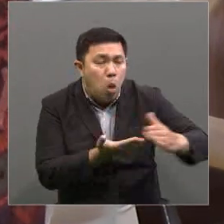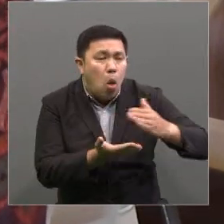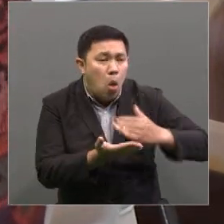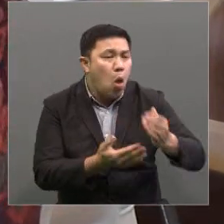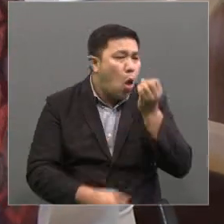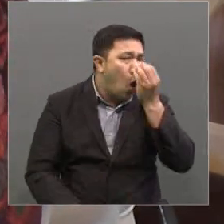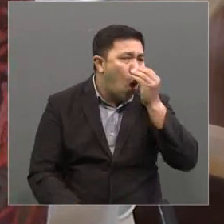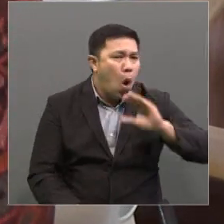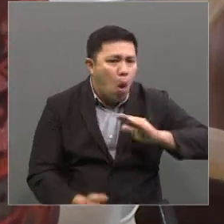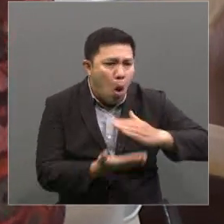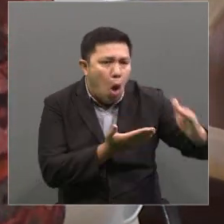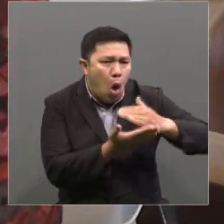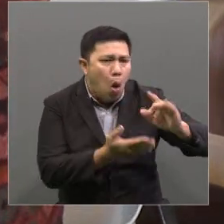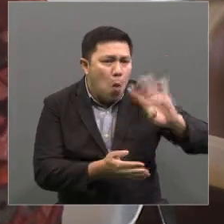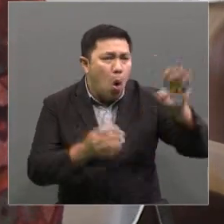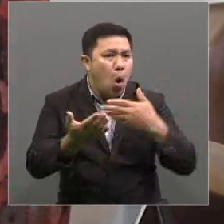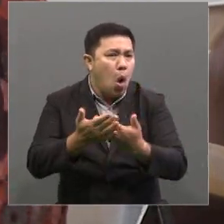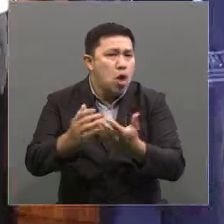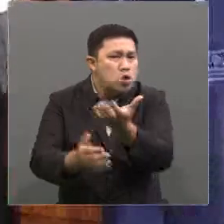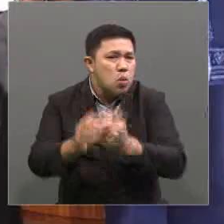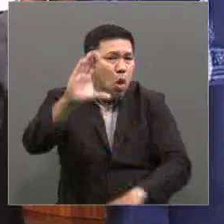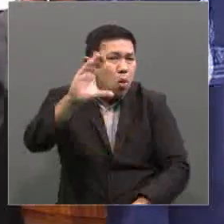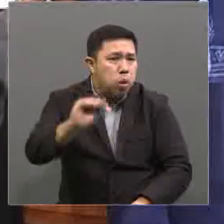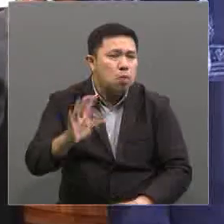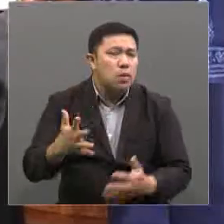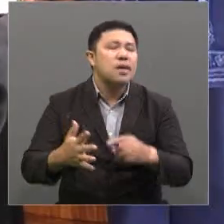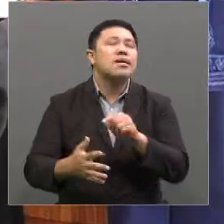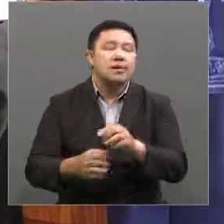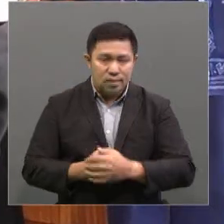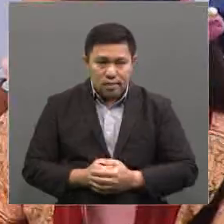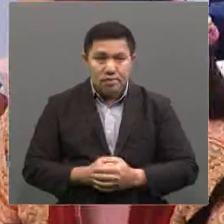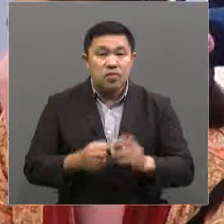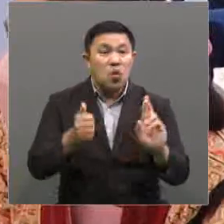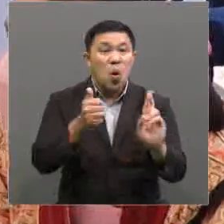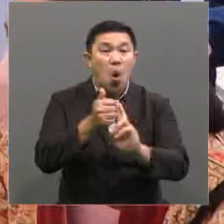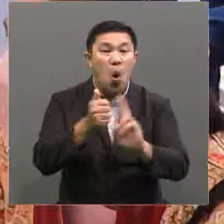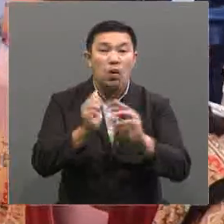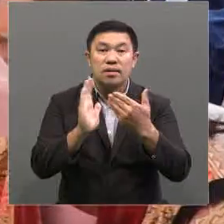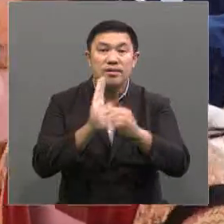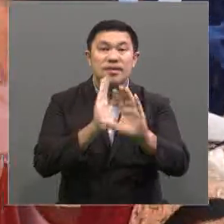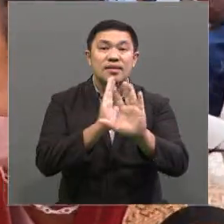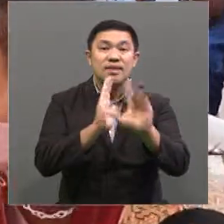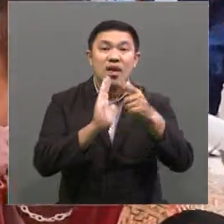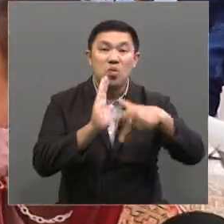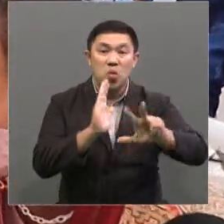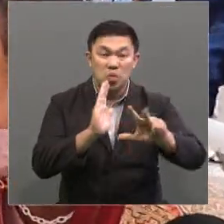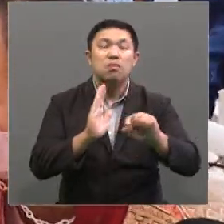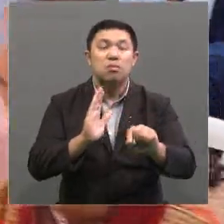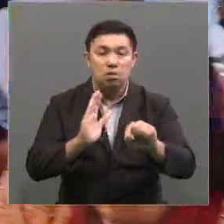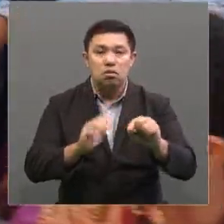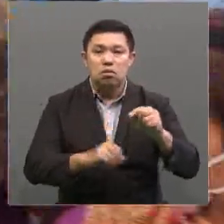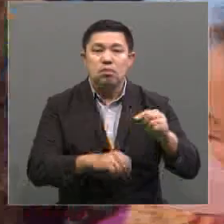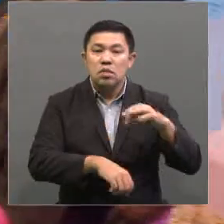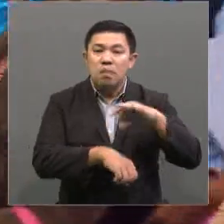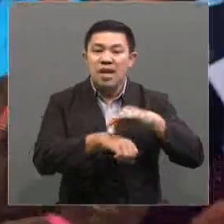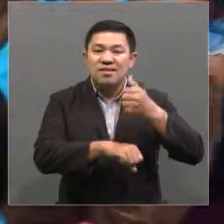ตรงดอกเงินก็เท่าเดิมมันจะได้ปลดหนี้ได้เร็วขึ้นนะครับซึ่งทางด้านรองผู้ว่าราชการจังหวัดชัยภูมิคุณสมบัติไตรศักดิ์รักษา